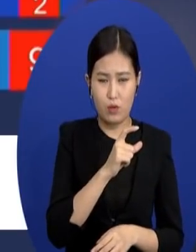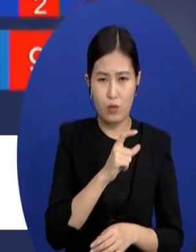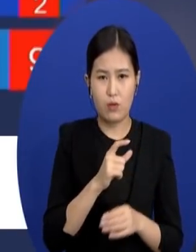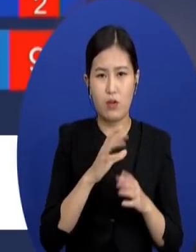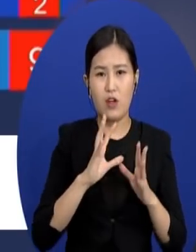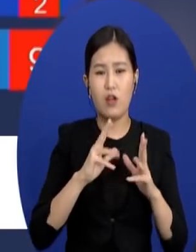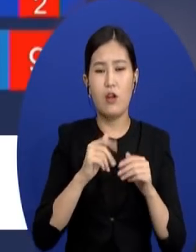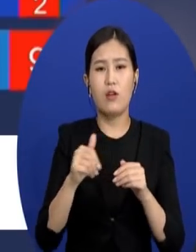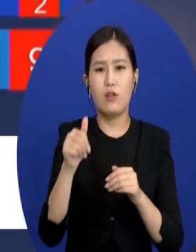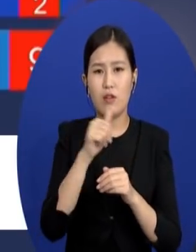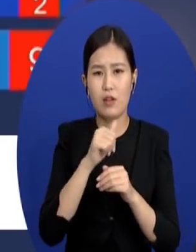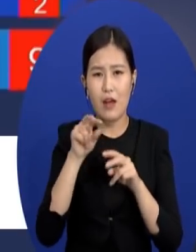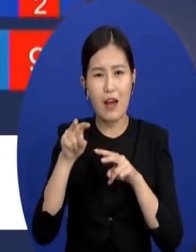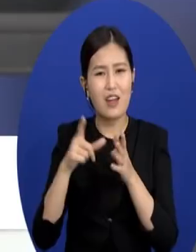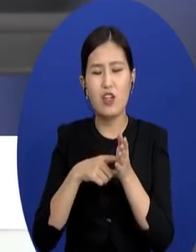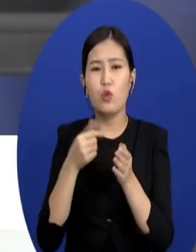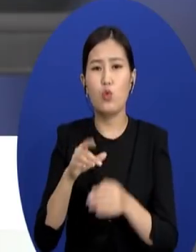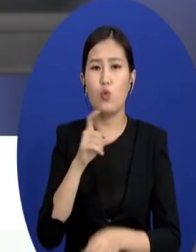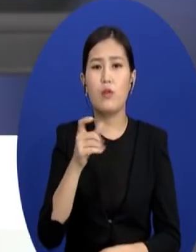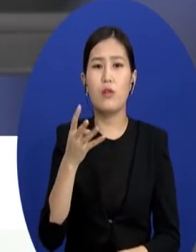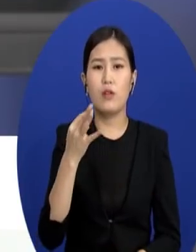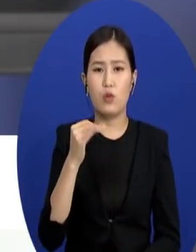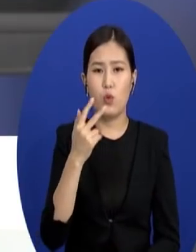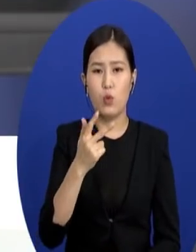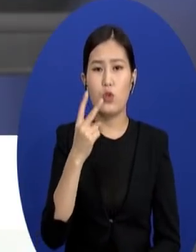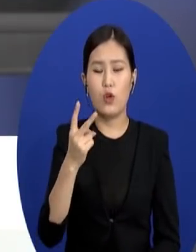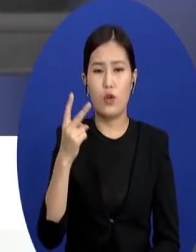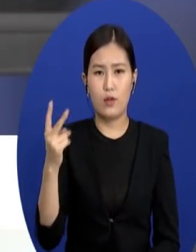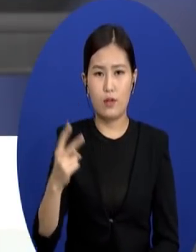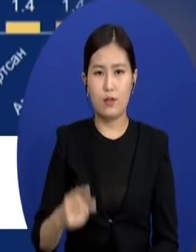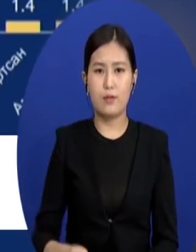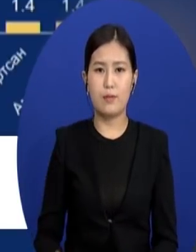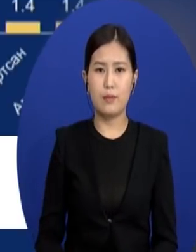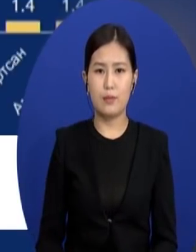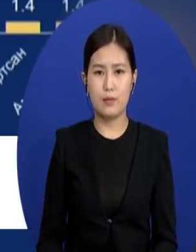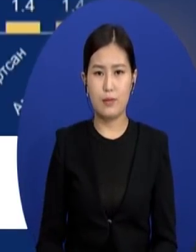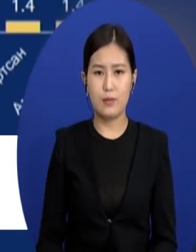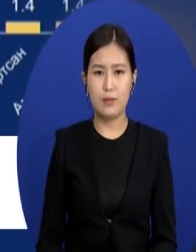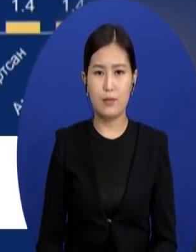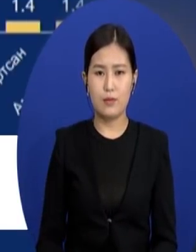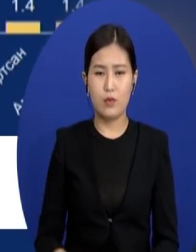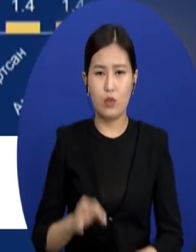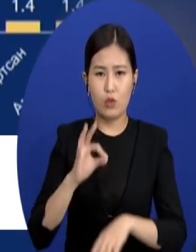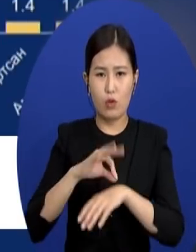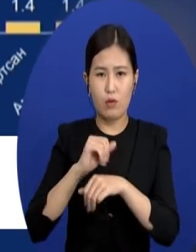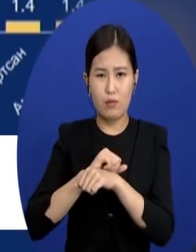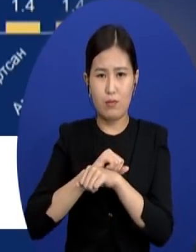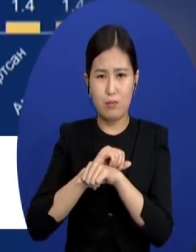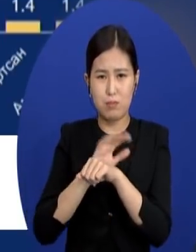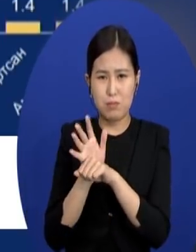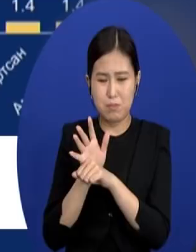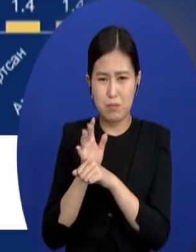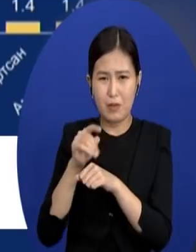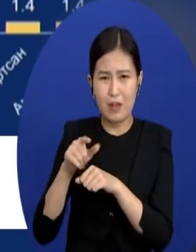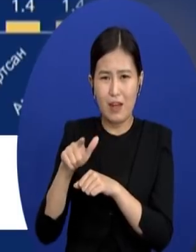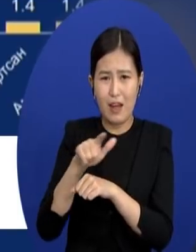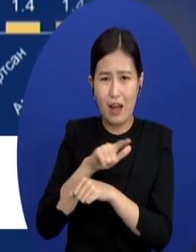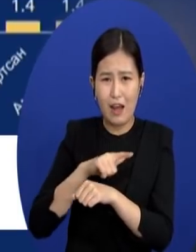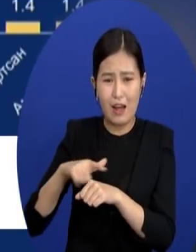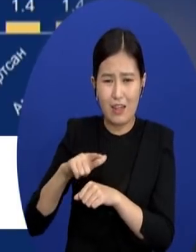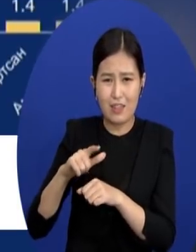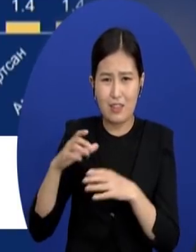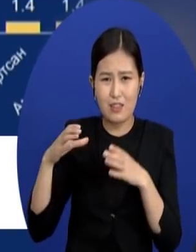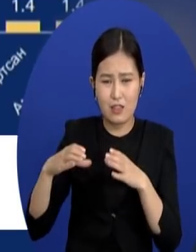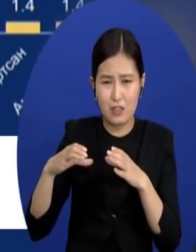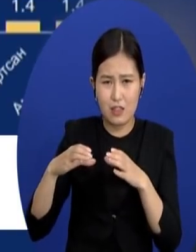дууссан 322 хүн байна. За ер нь бол бид нар энэ халдварын голомтонд халдварын цар хүрээг